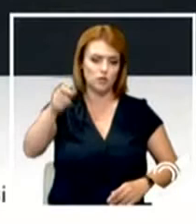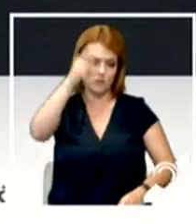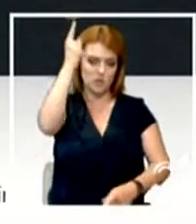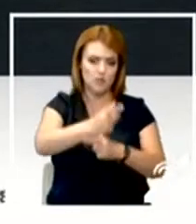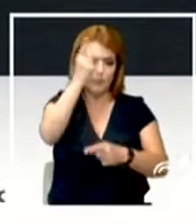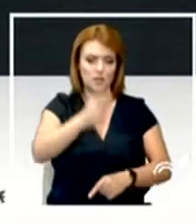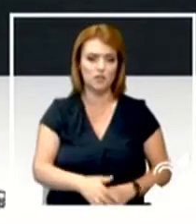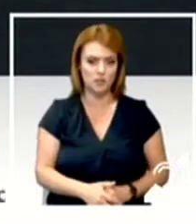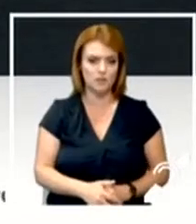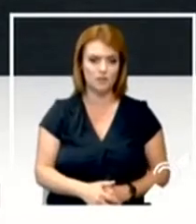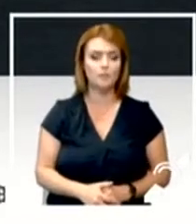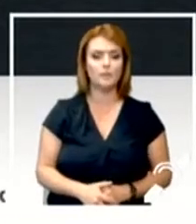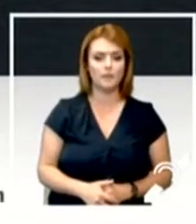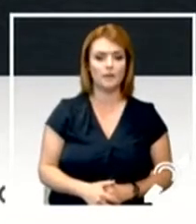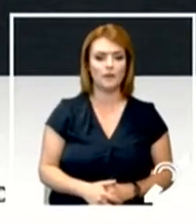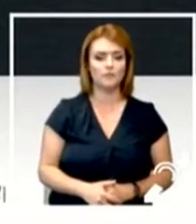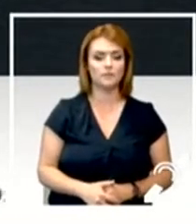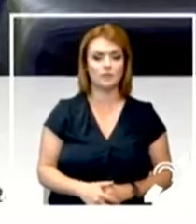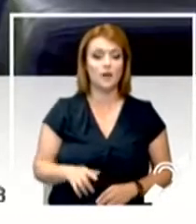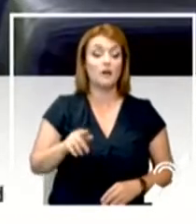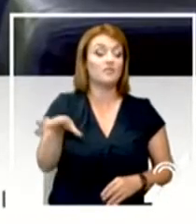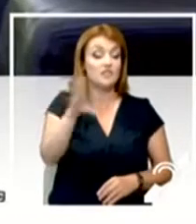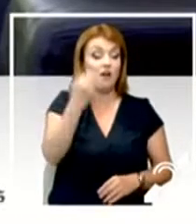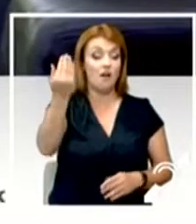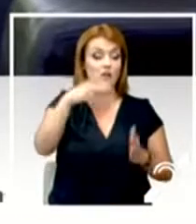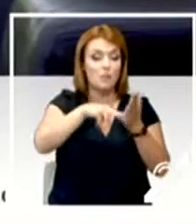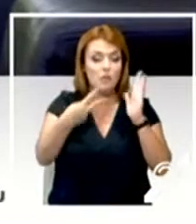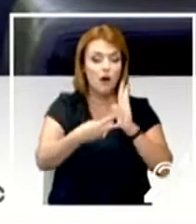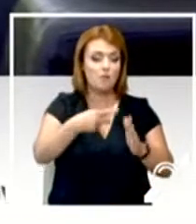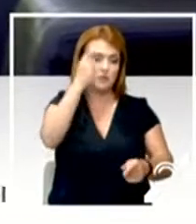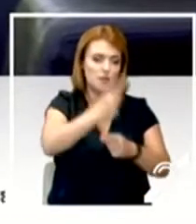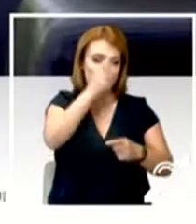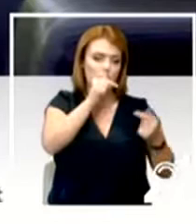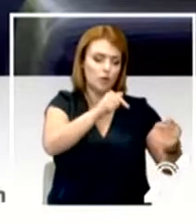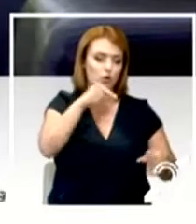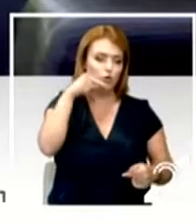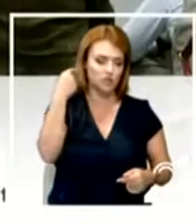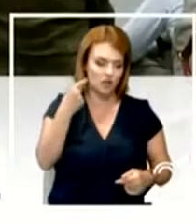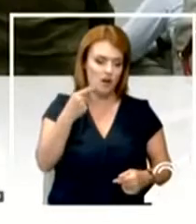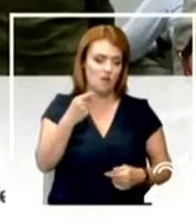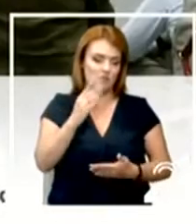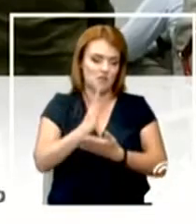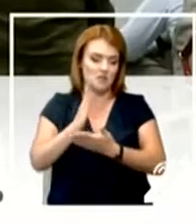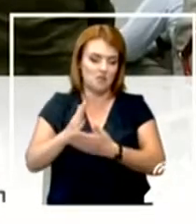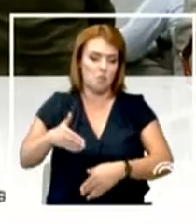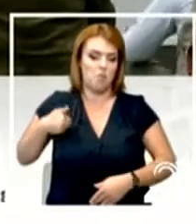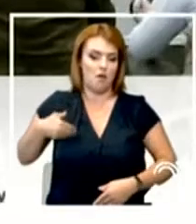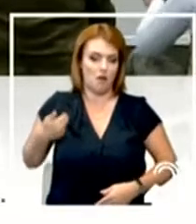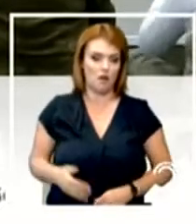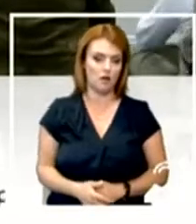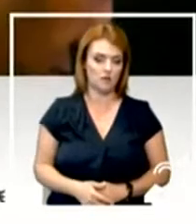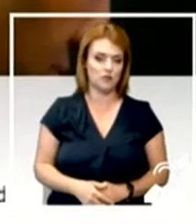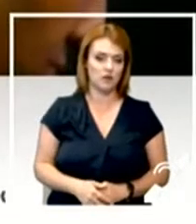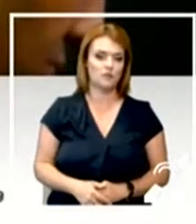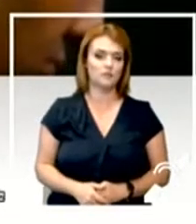fost utile și au afectat în mod cert Federația Rusă. Cu toate acestea, ele vizează doar o parte dintre cetățenii ruși care susțin războiul sângeros